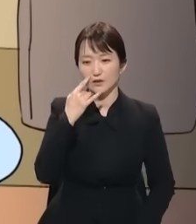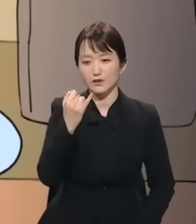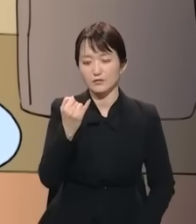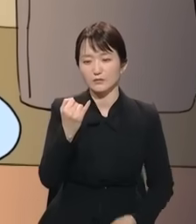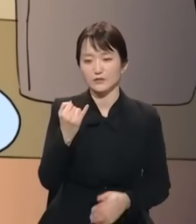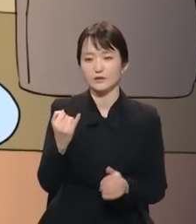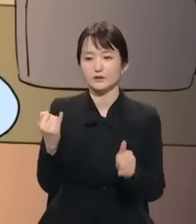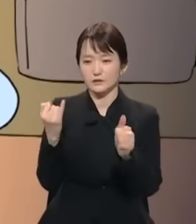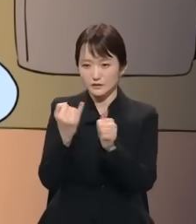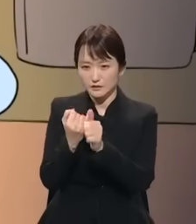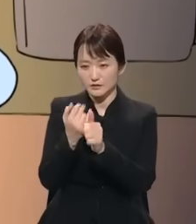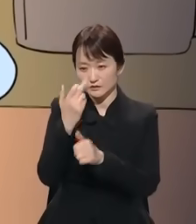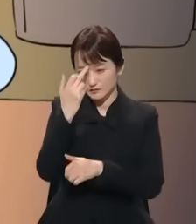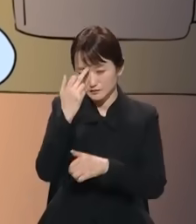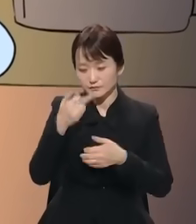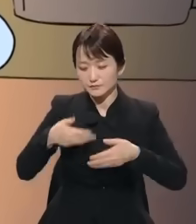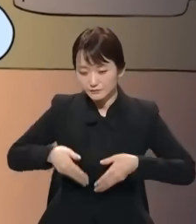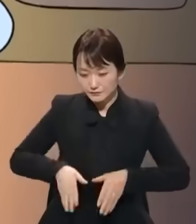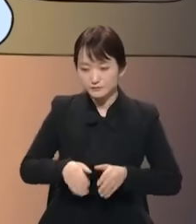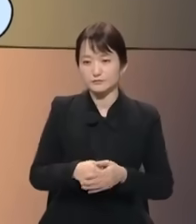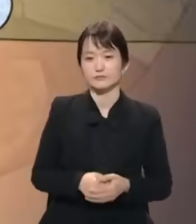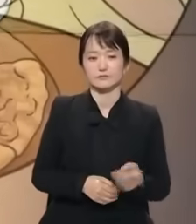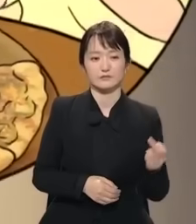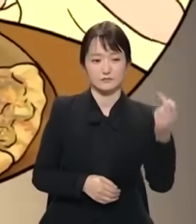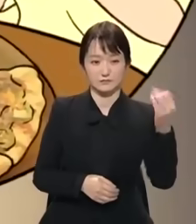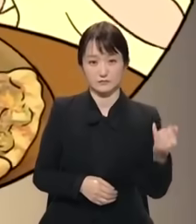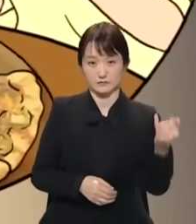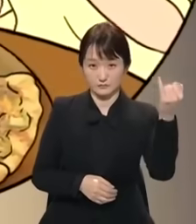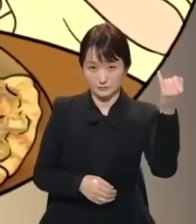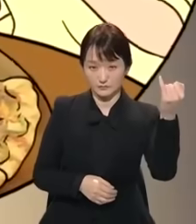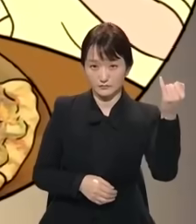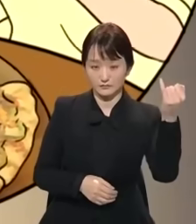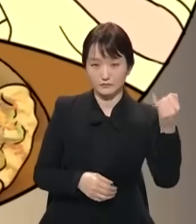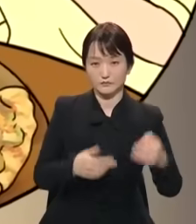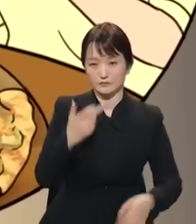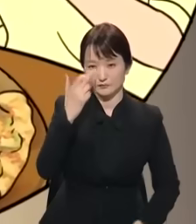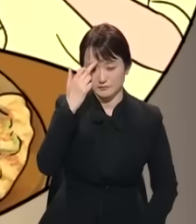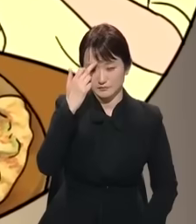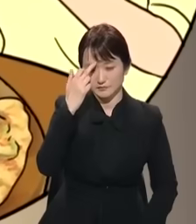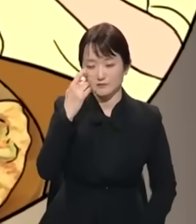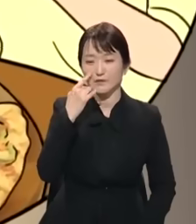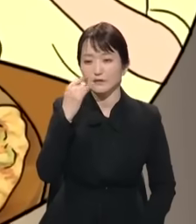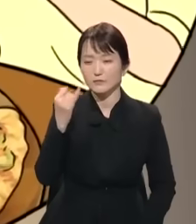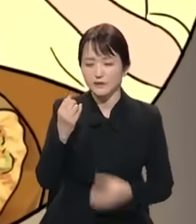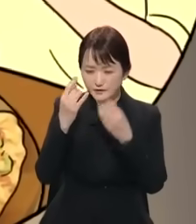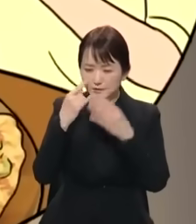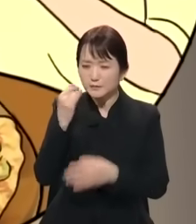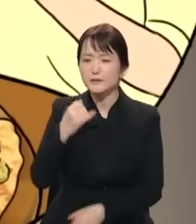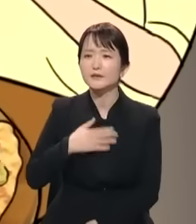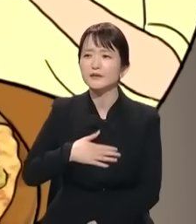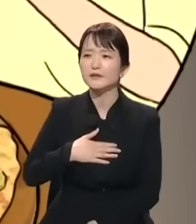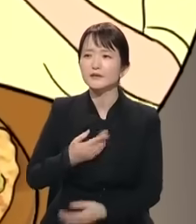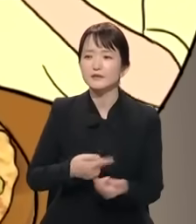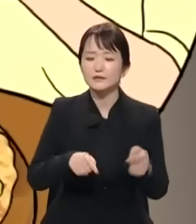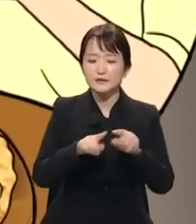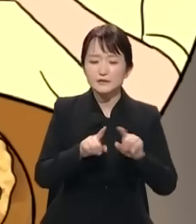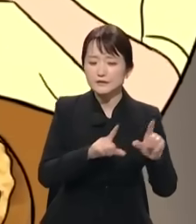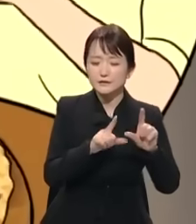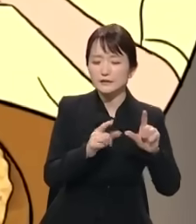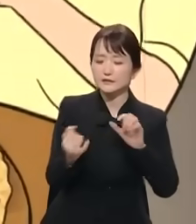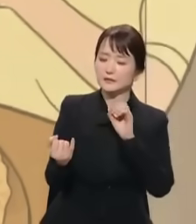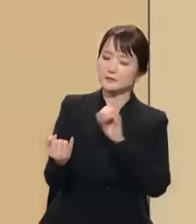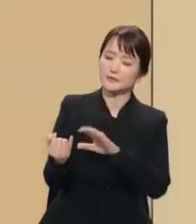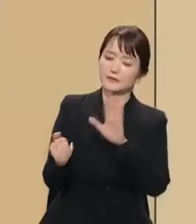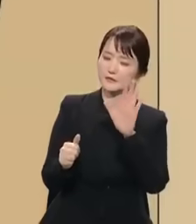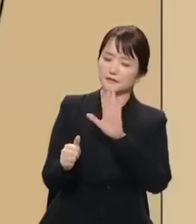낳은 거였어요. 이 형과 누나는 당연히 최 씨의 엄마는 새엄마라는 걸 알고 있었지만 굳이 같이 살 때는 얘기를 하지 않았던